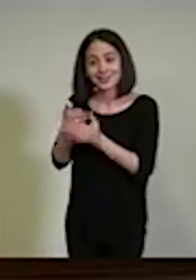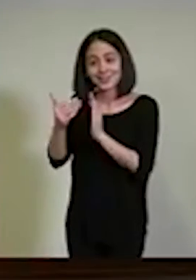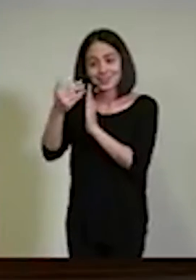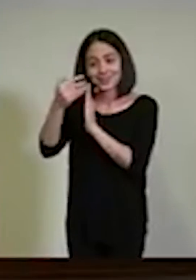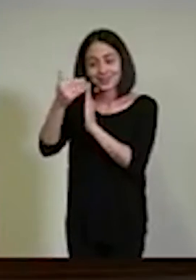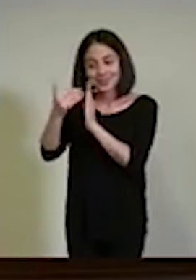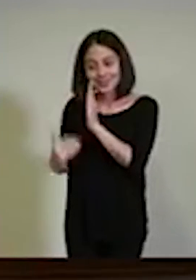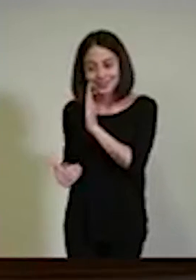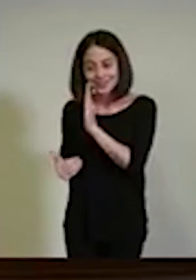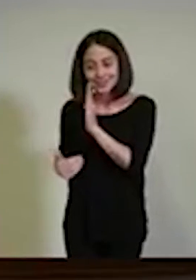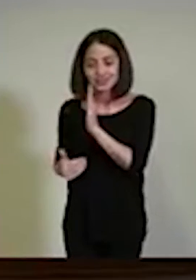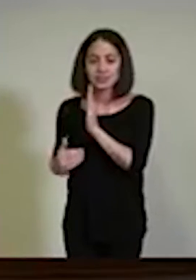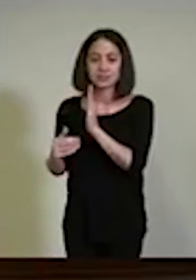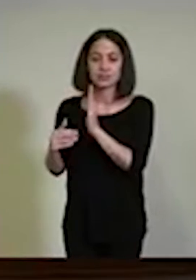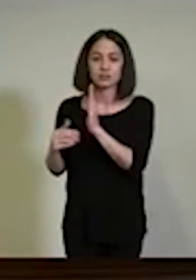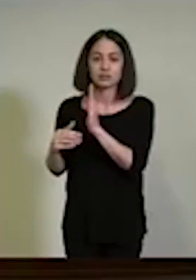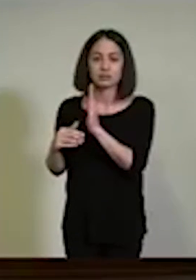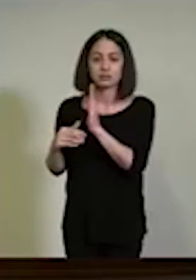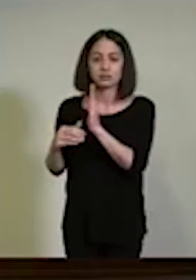Schweitzer